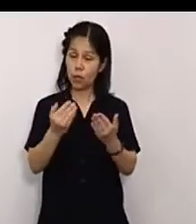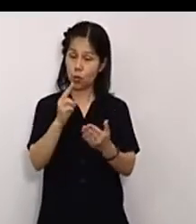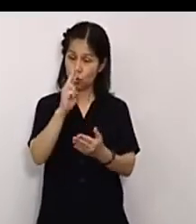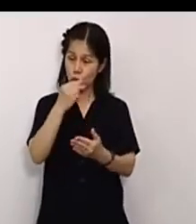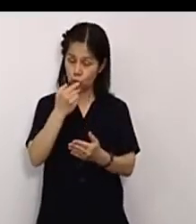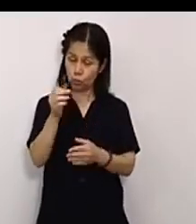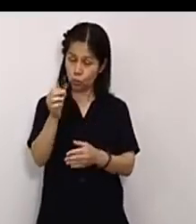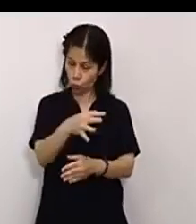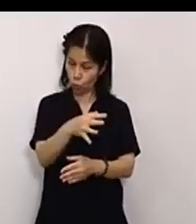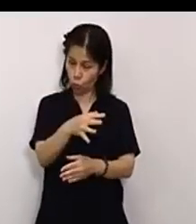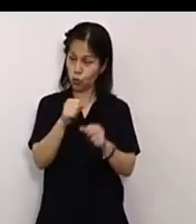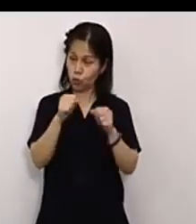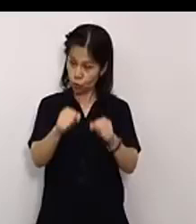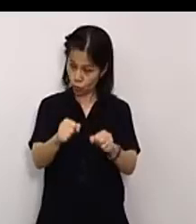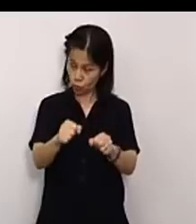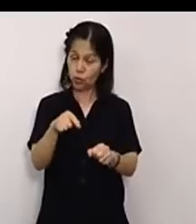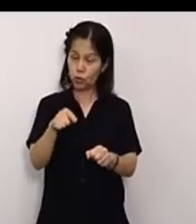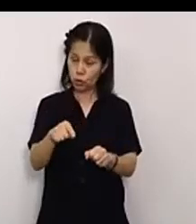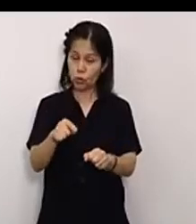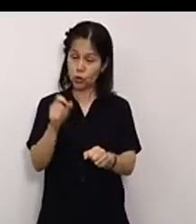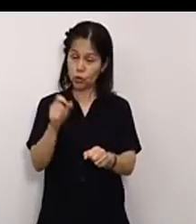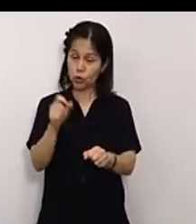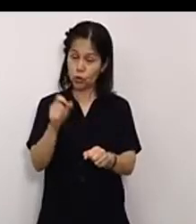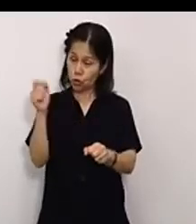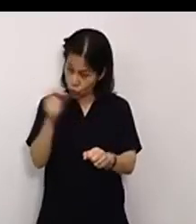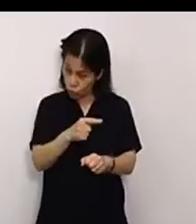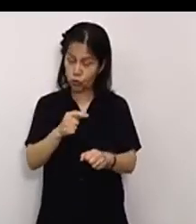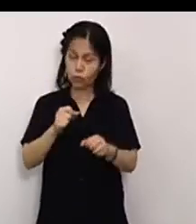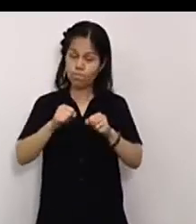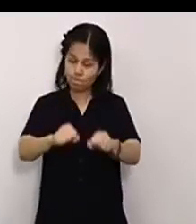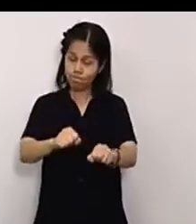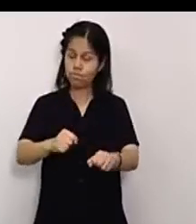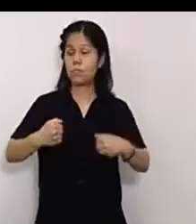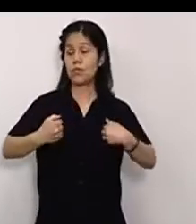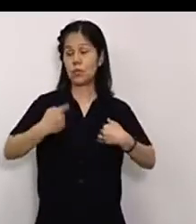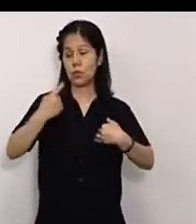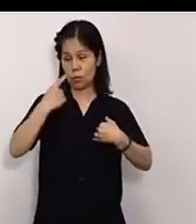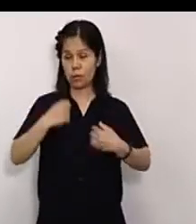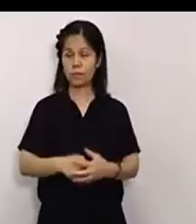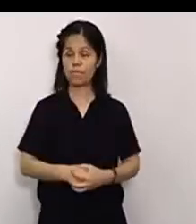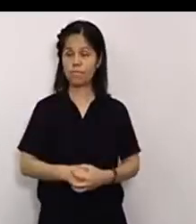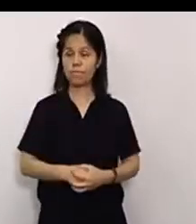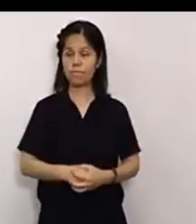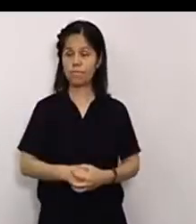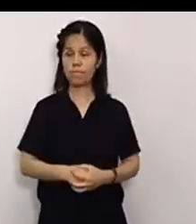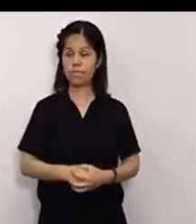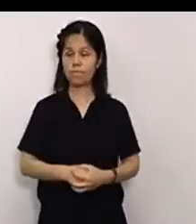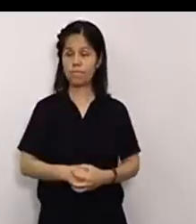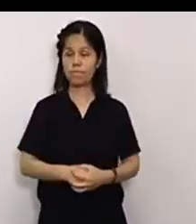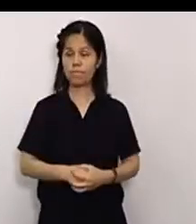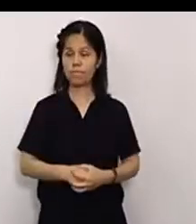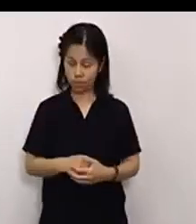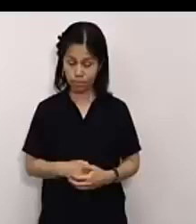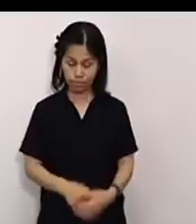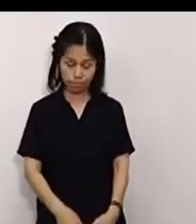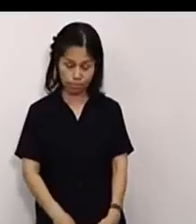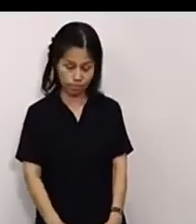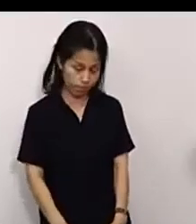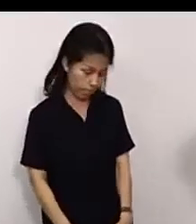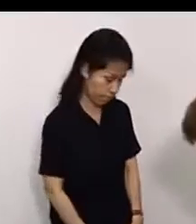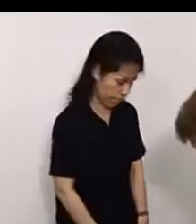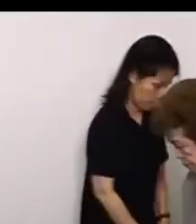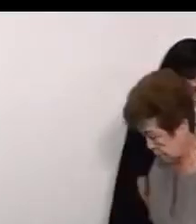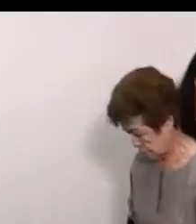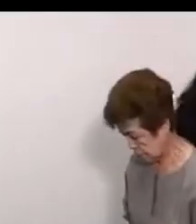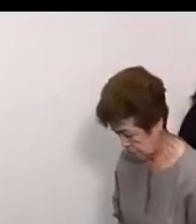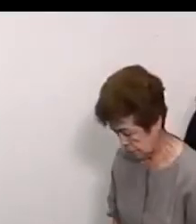化ですね、そういうことはもう率先してやるべきだろうと思います。 今少しお話にありましたけど、まあ、その都知事に、な